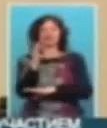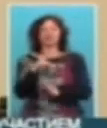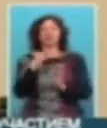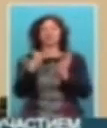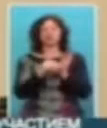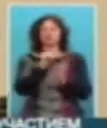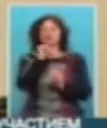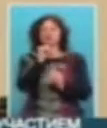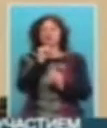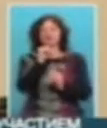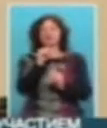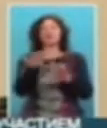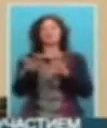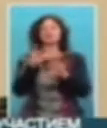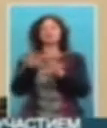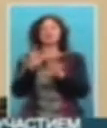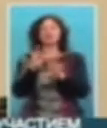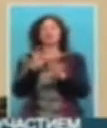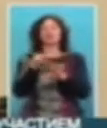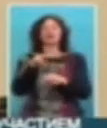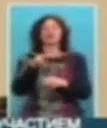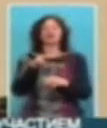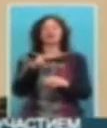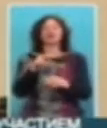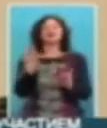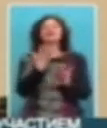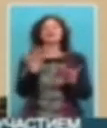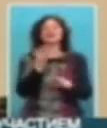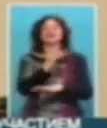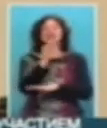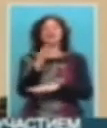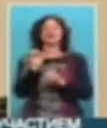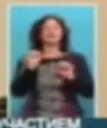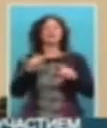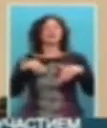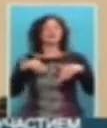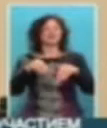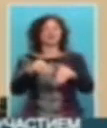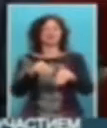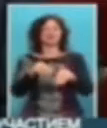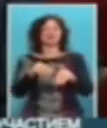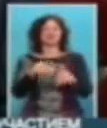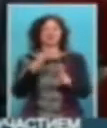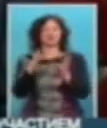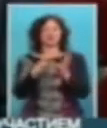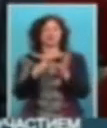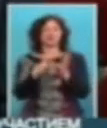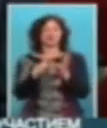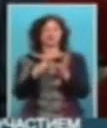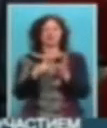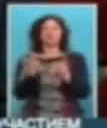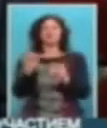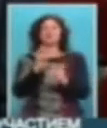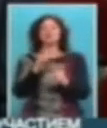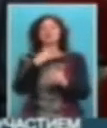Кустанай. И подберем ассортимент пород, которые непосредственно можно высаживать на территории города. Биологи отмечают, срок